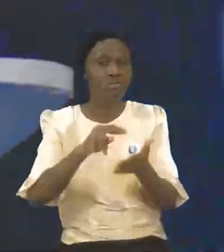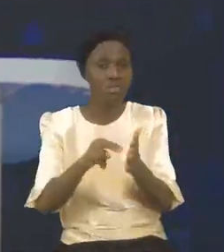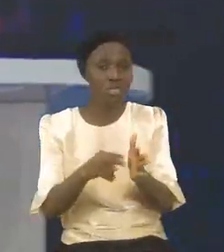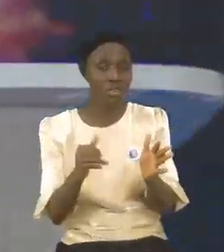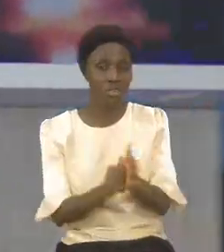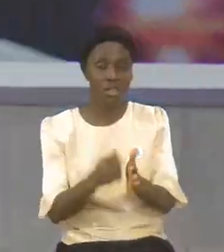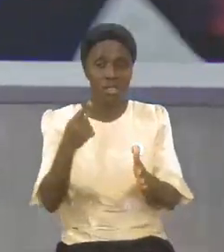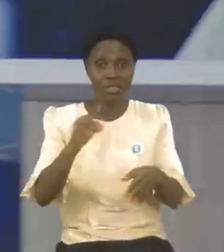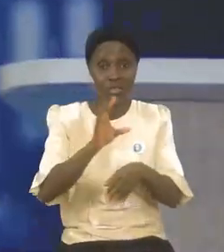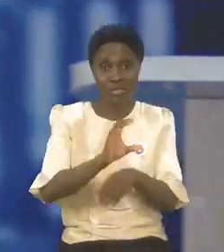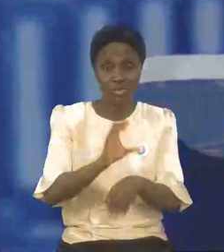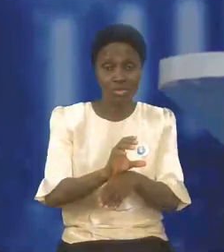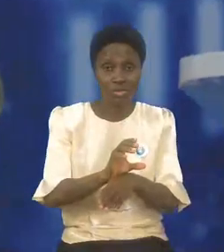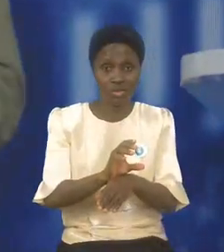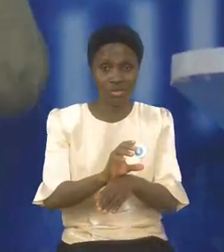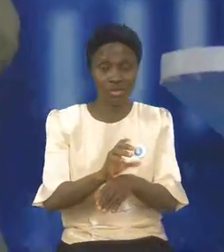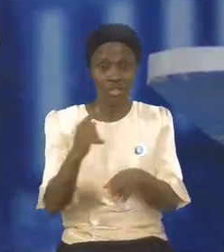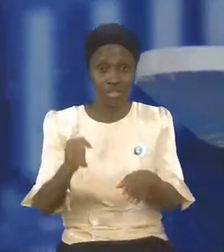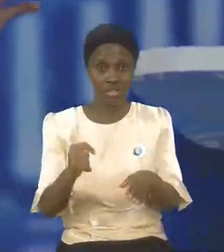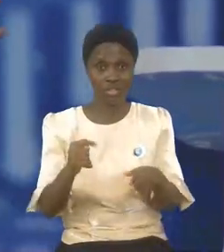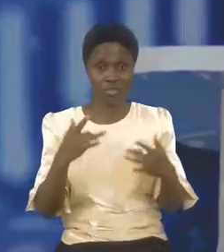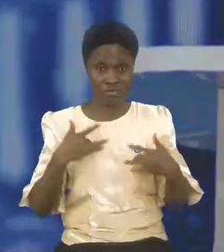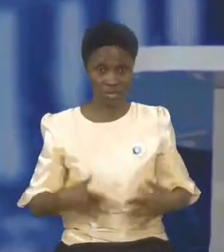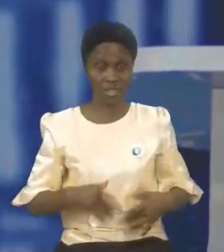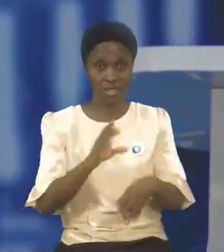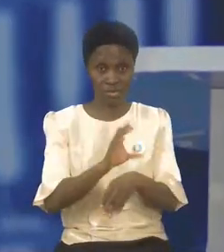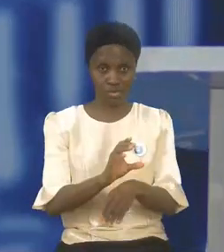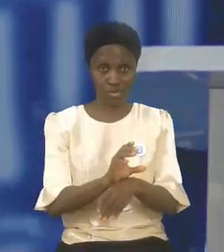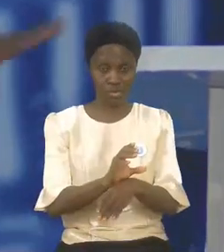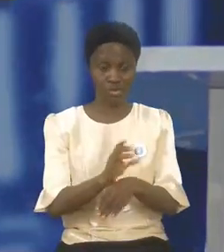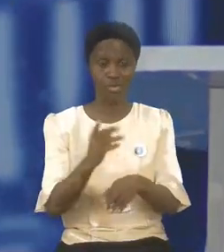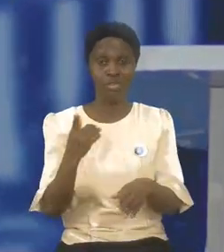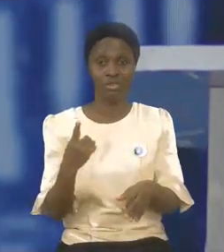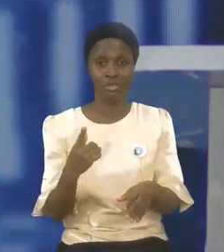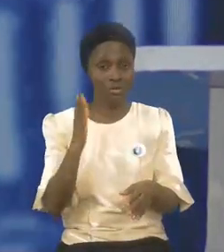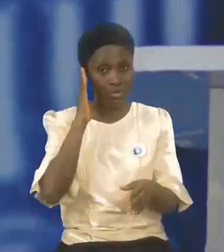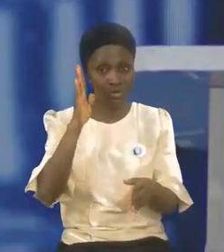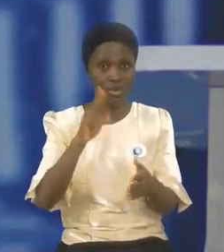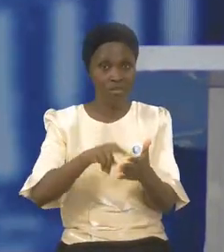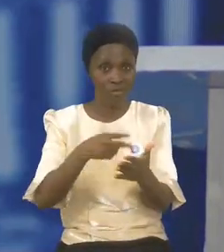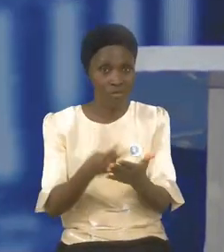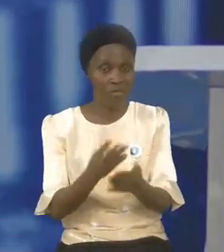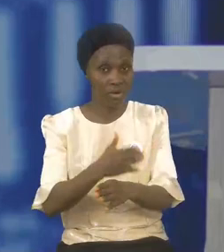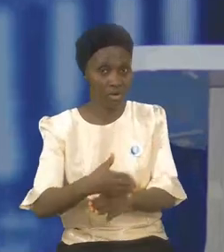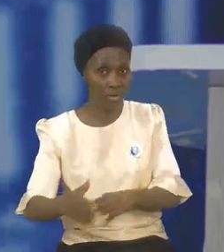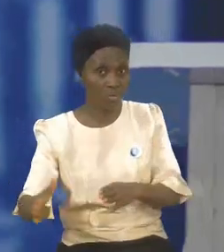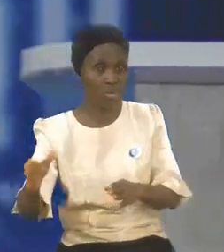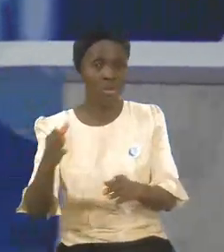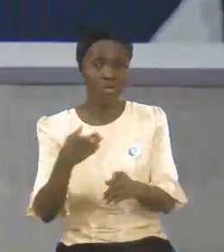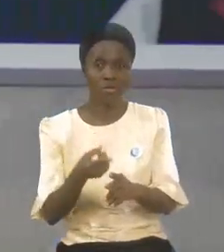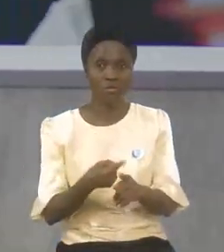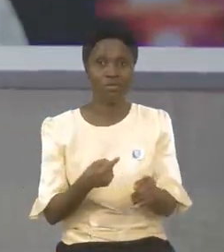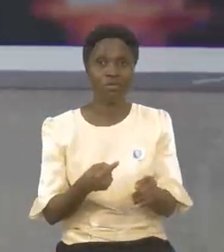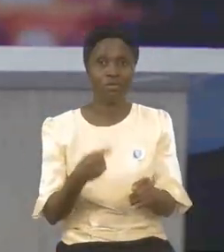qu'on ait vu l'apostasie. Qu'est-ce que ça veut dire? L'Église entière, l'Église invisible,